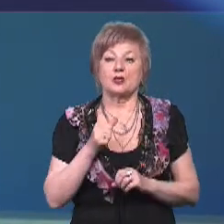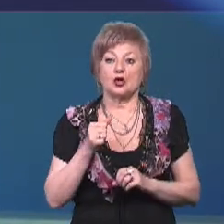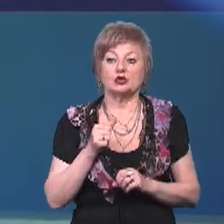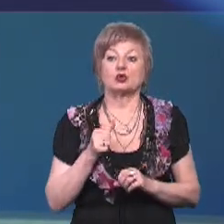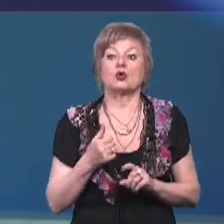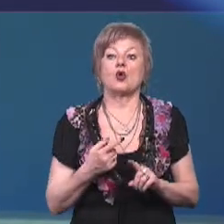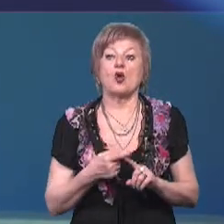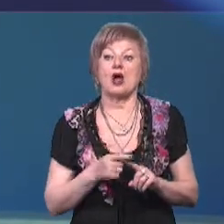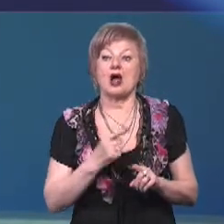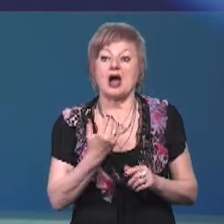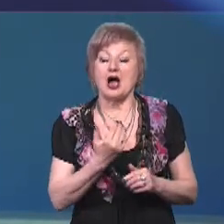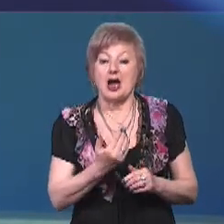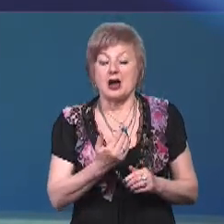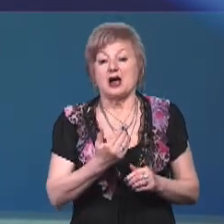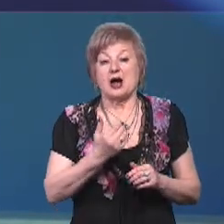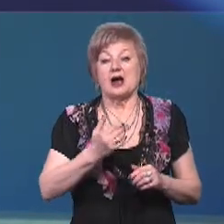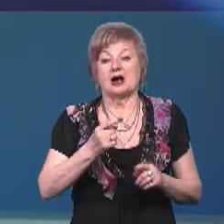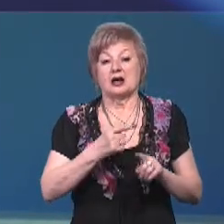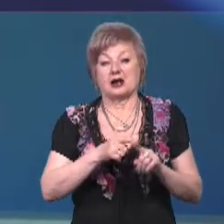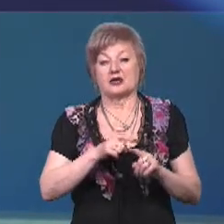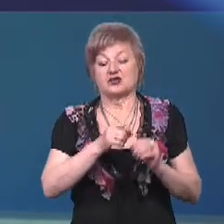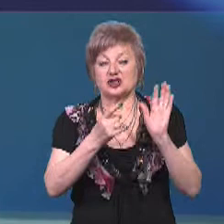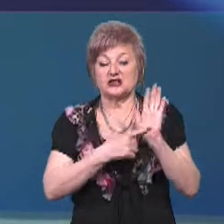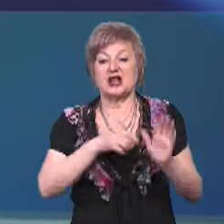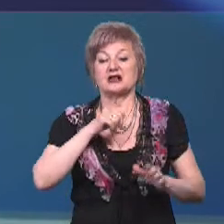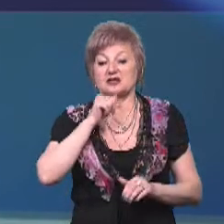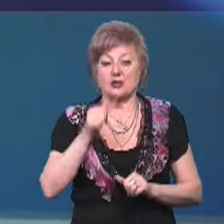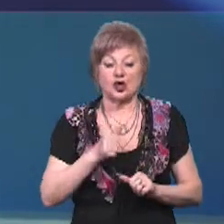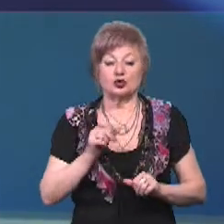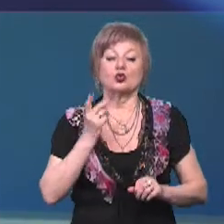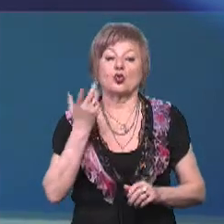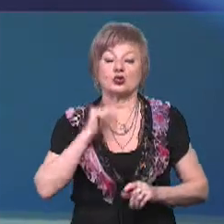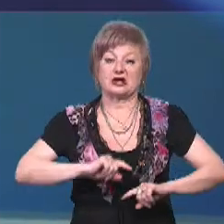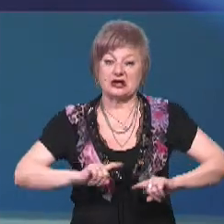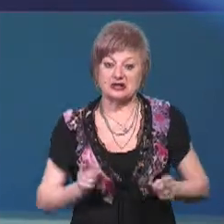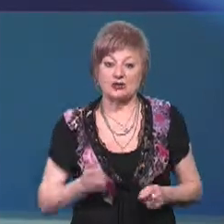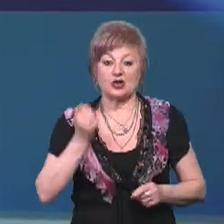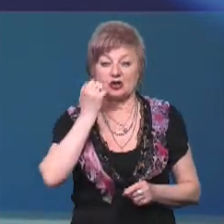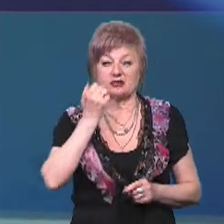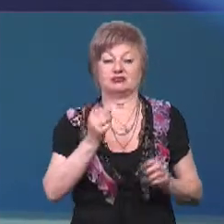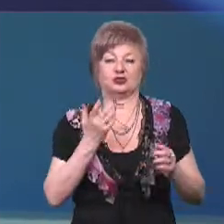бранцем Кремля він став у серпні 2016 року, коли його затримали